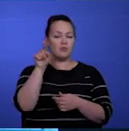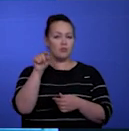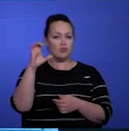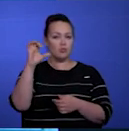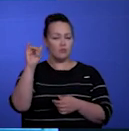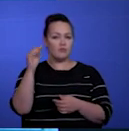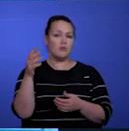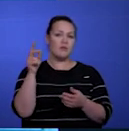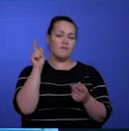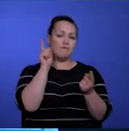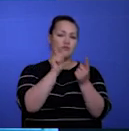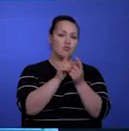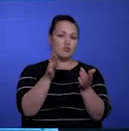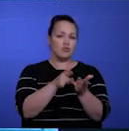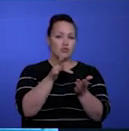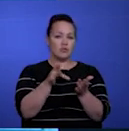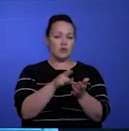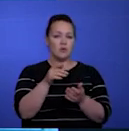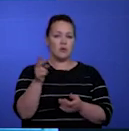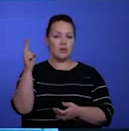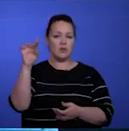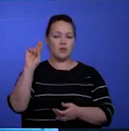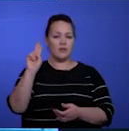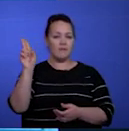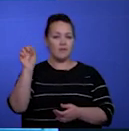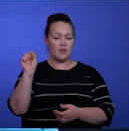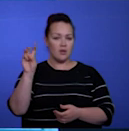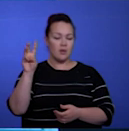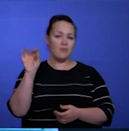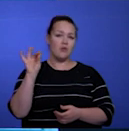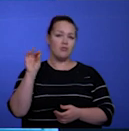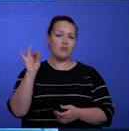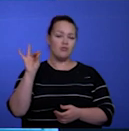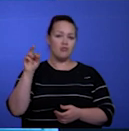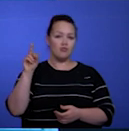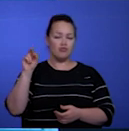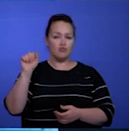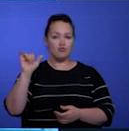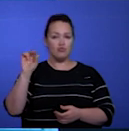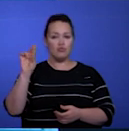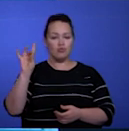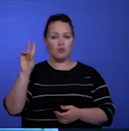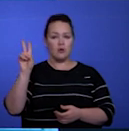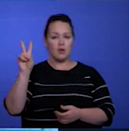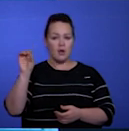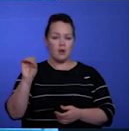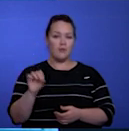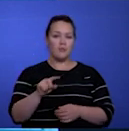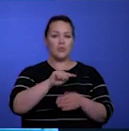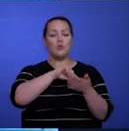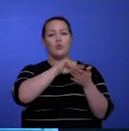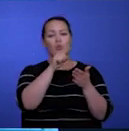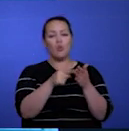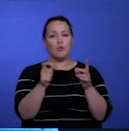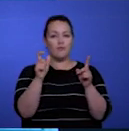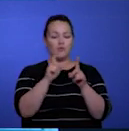тетрадке все встречали вся же в не вникая и в журнале обратите внимание на слова записанные в кавычках корень в слове